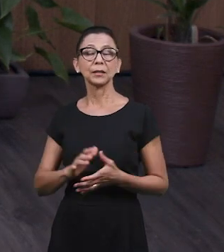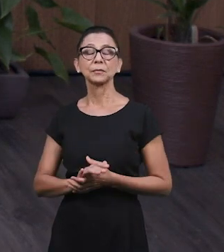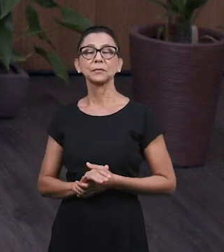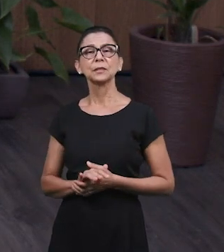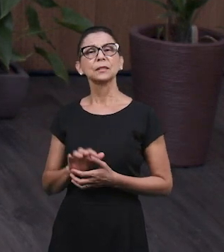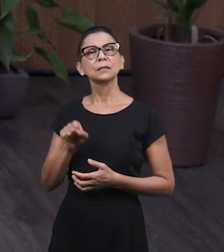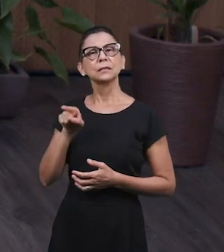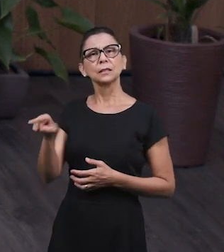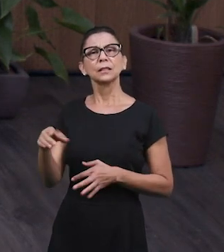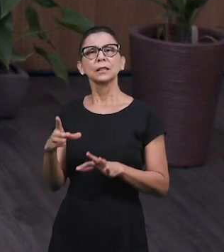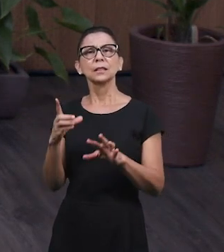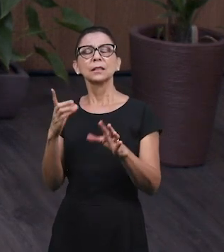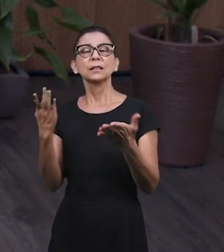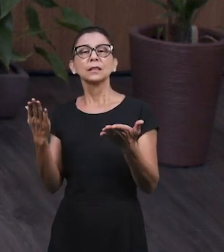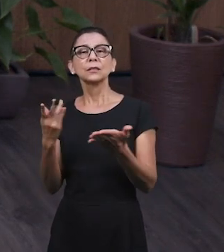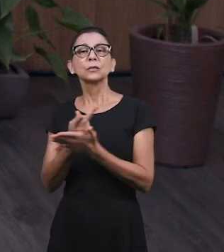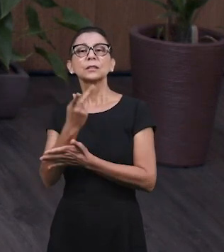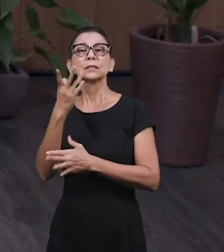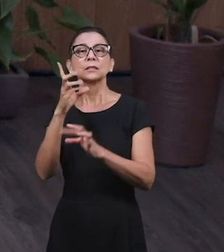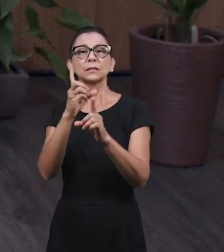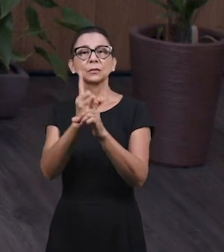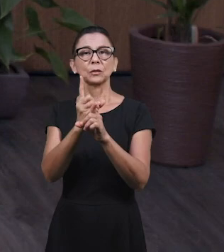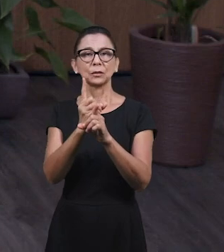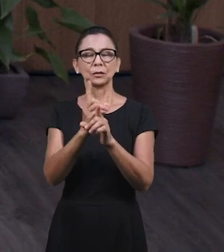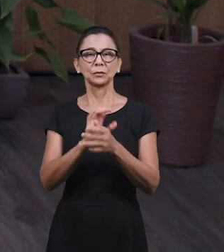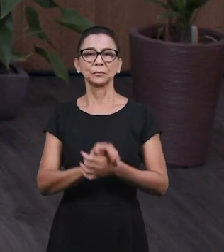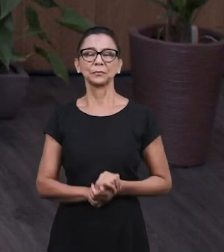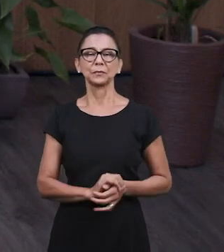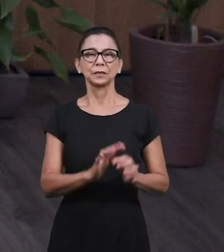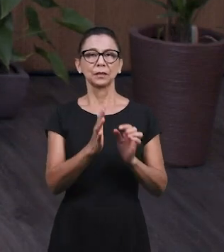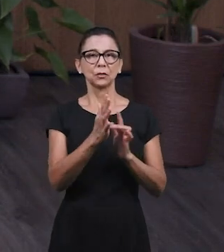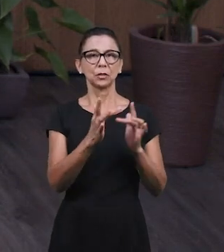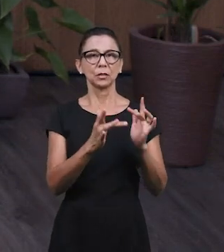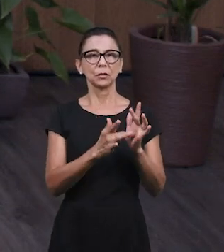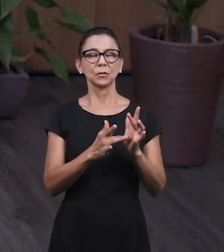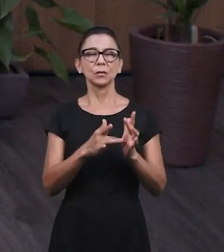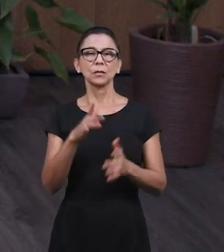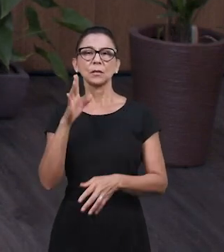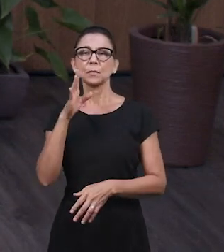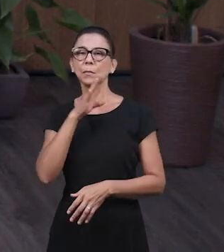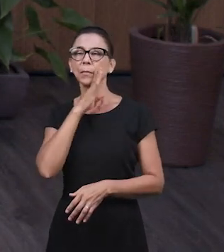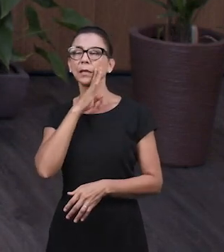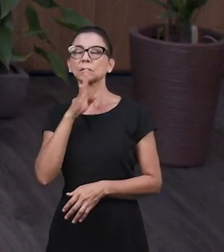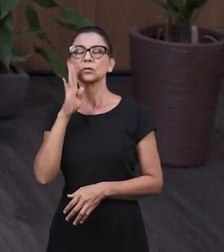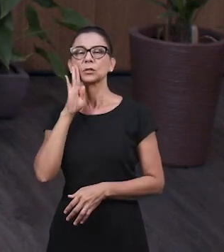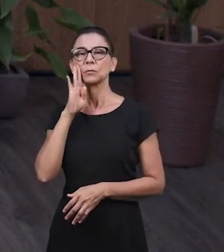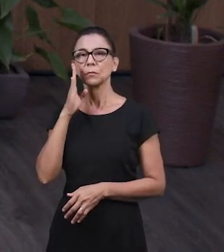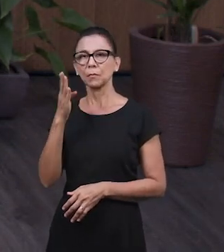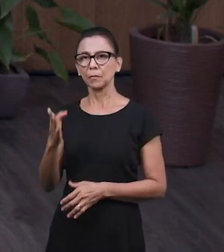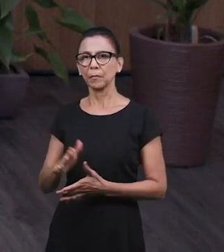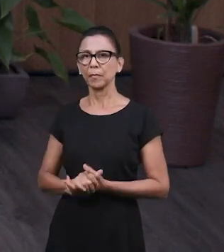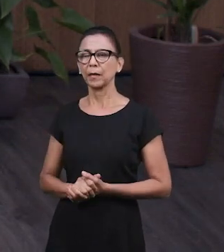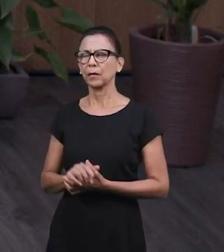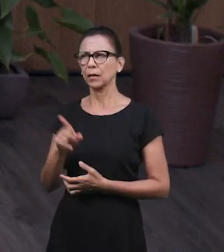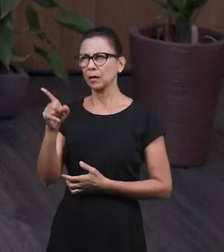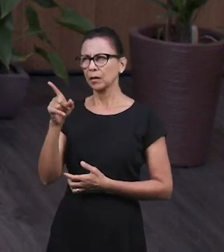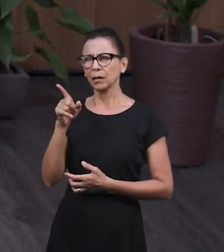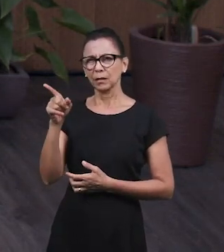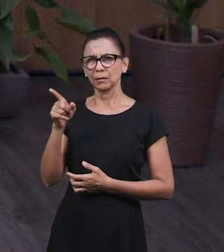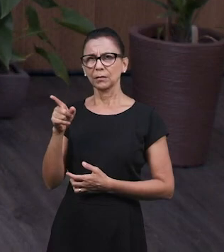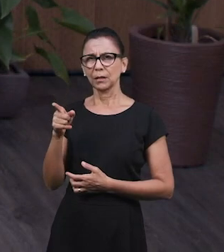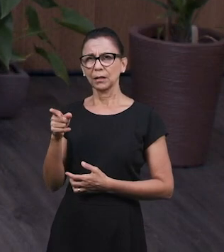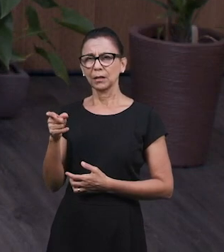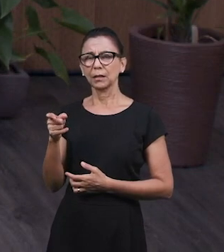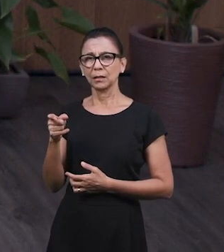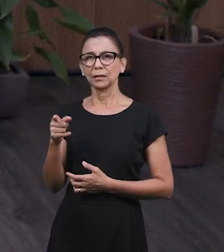cette région où s'est donnée cette rencontre, le Bartimée avec Jésus. On voit les ruines de